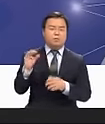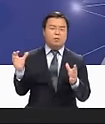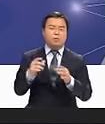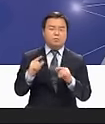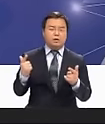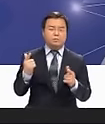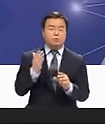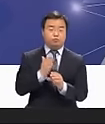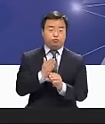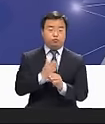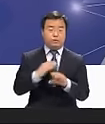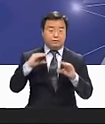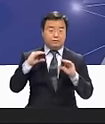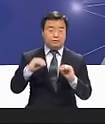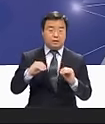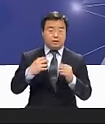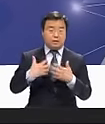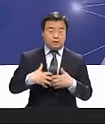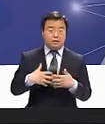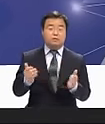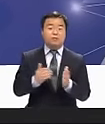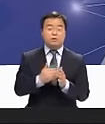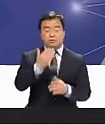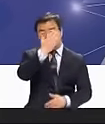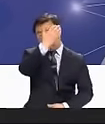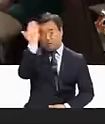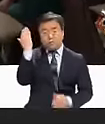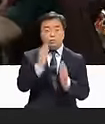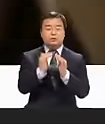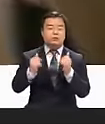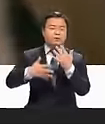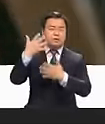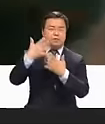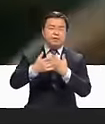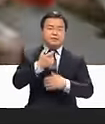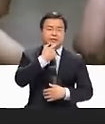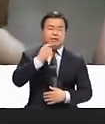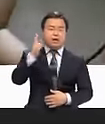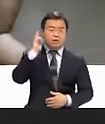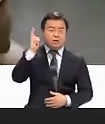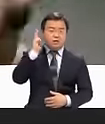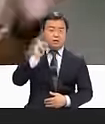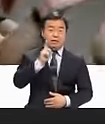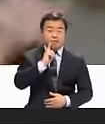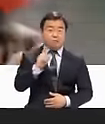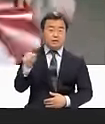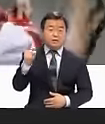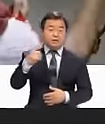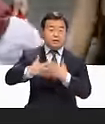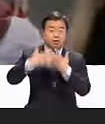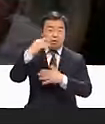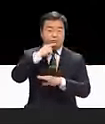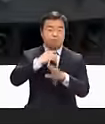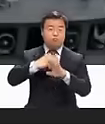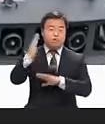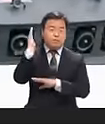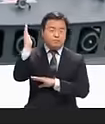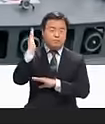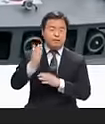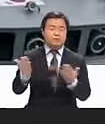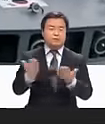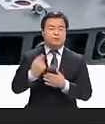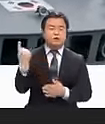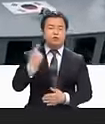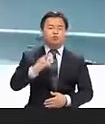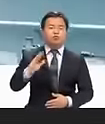제작이 중단되기도 하고 특히 젊은 세대가 이 영화를 싫어할 것이다. 왜냐하면 이 영화가 북한을 그리는 방식이 거의